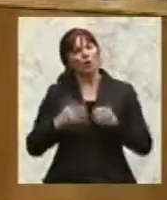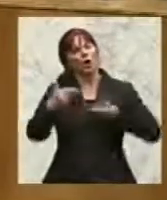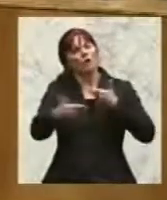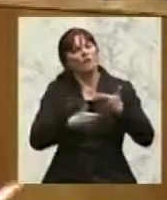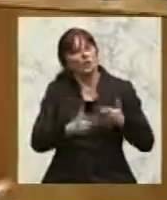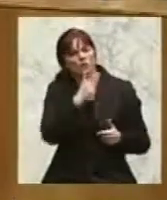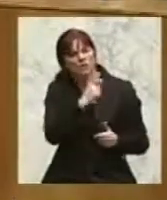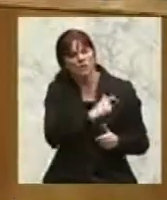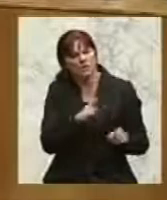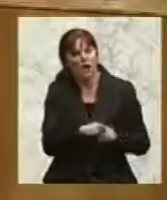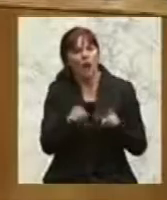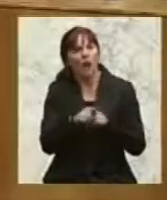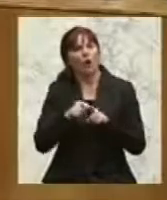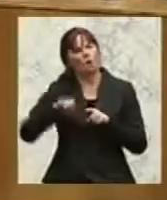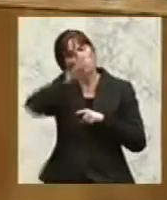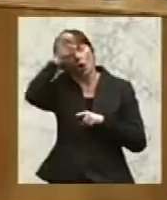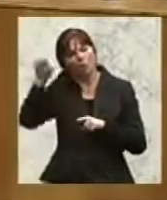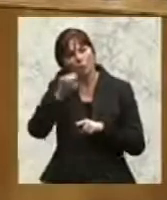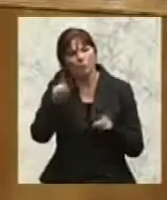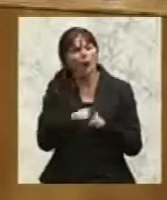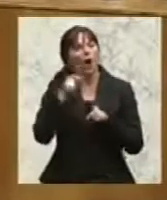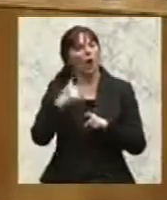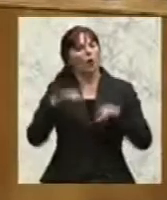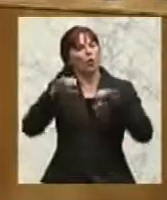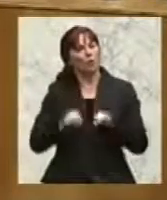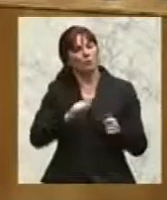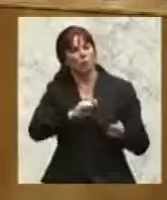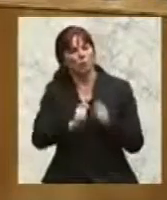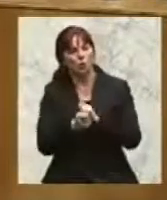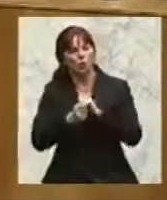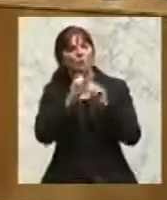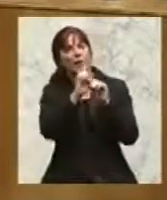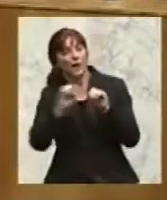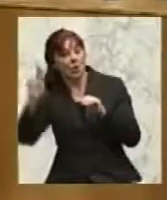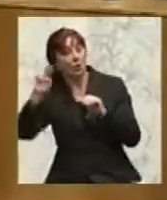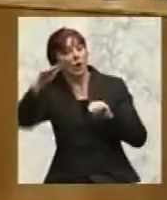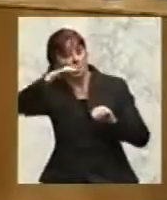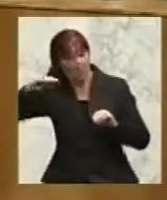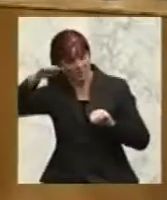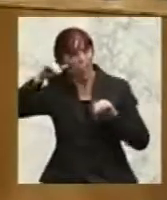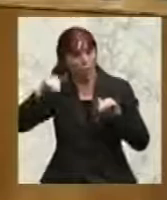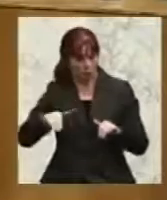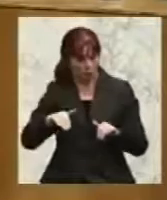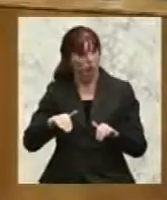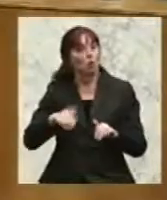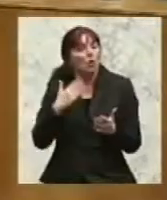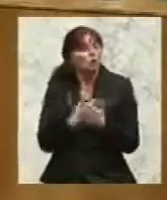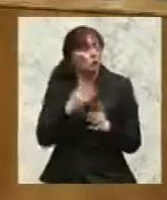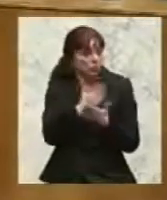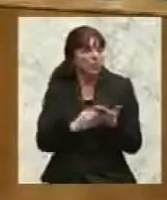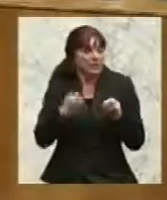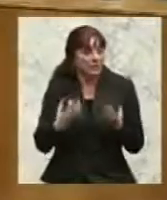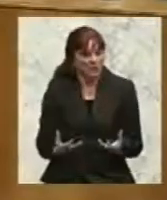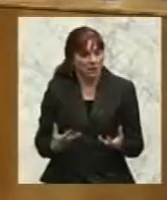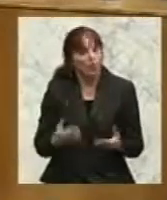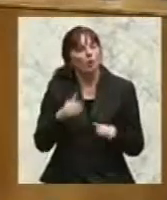Europas mit der Verlagerung der Kompetenzen auch auf die EU-Ebene zu rechnen, beziehungsweise ist bereits erfolgt, zum Beispiel bei der Aufstellung